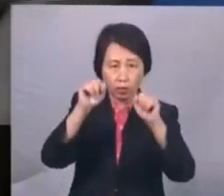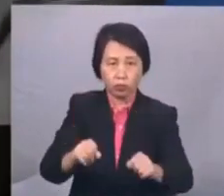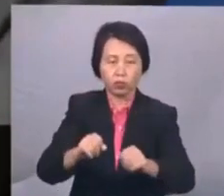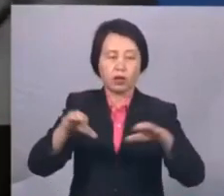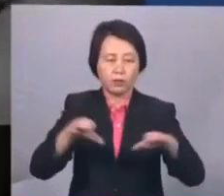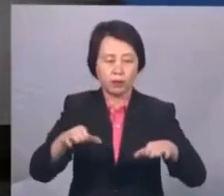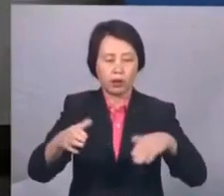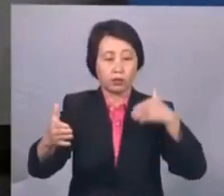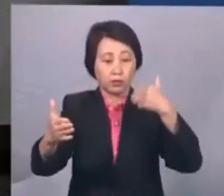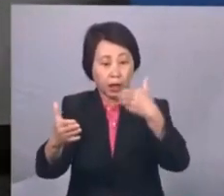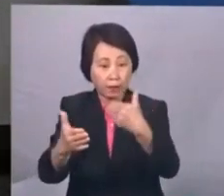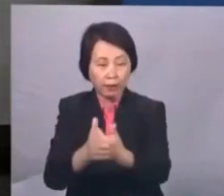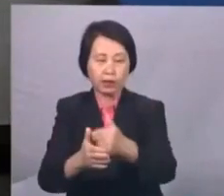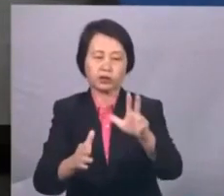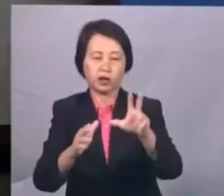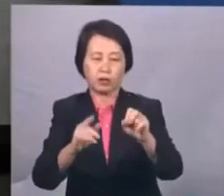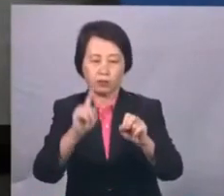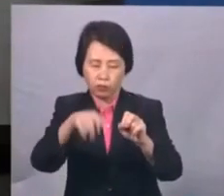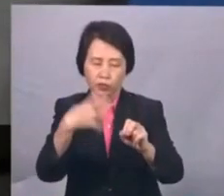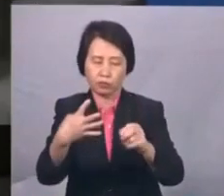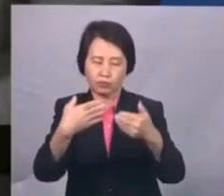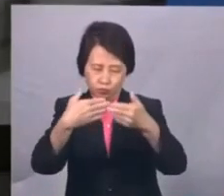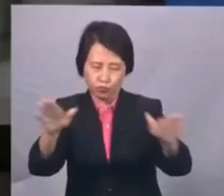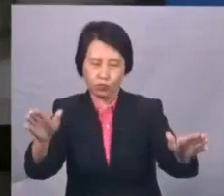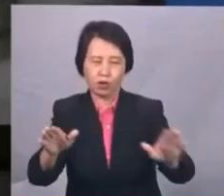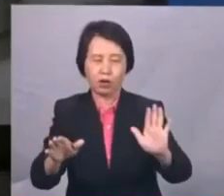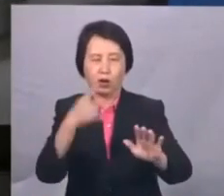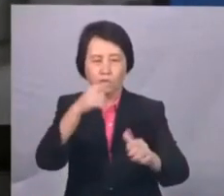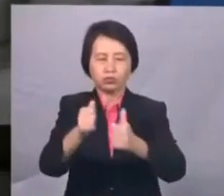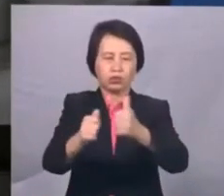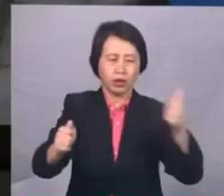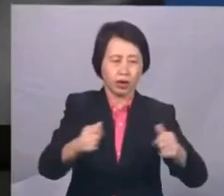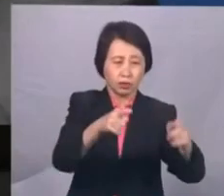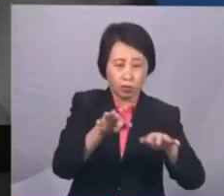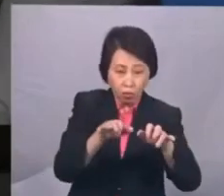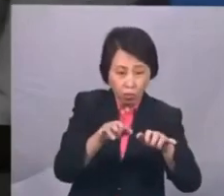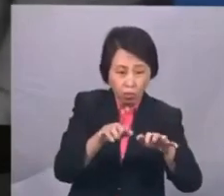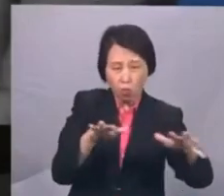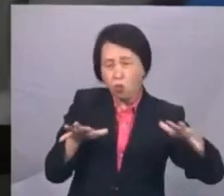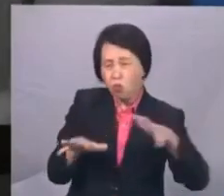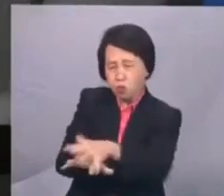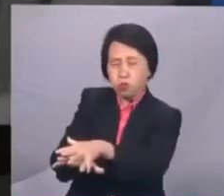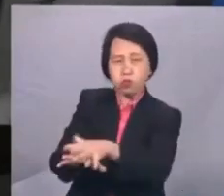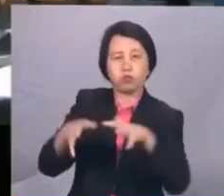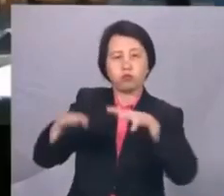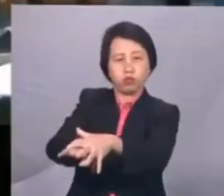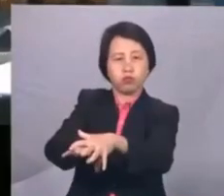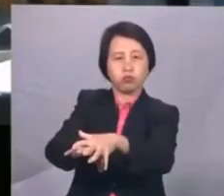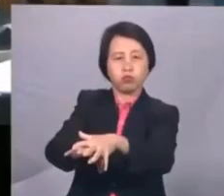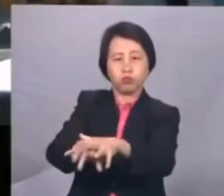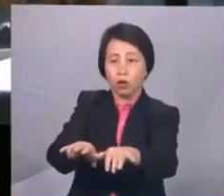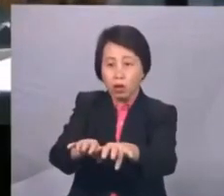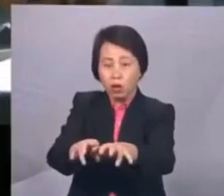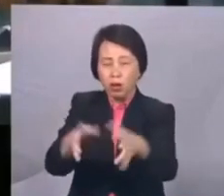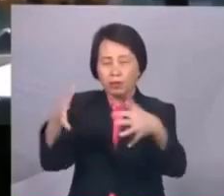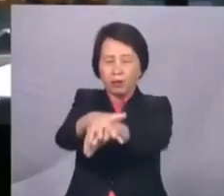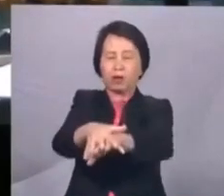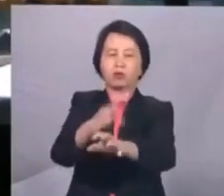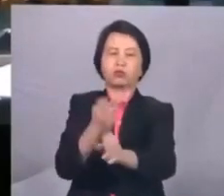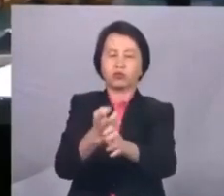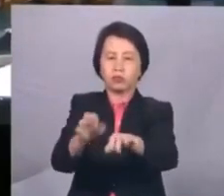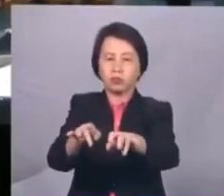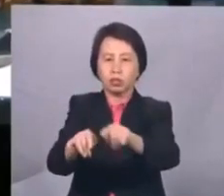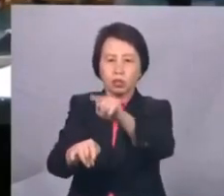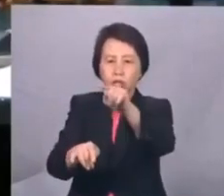boleh dibuat sehingga 30 April ia bagi mengelak berlakunya aliran klasik yang tinggi di laman Rasmi Alex Tian